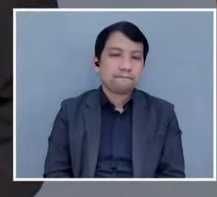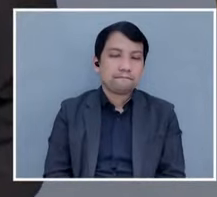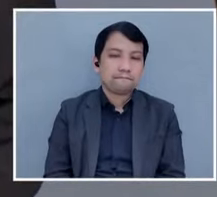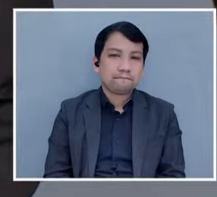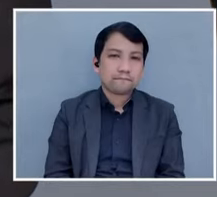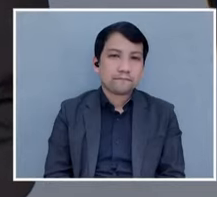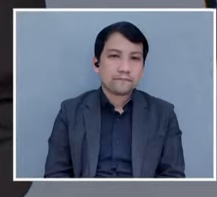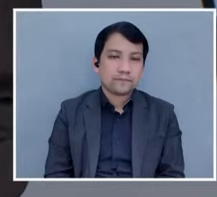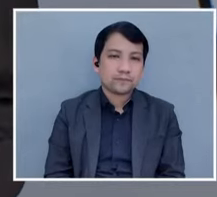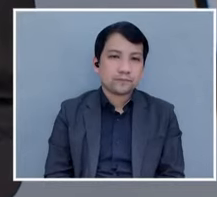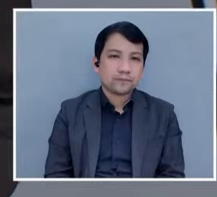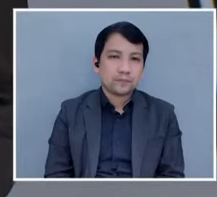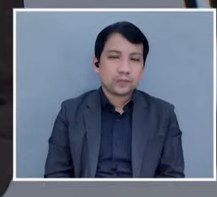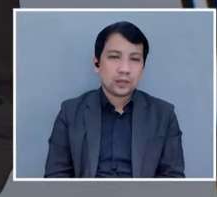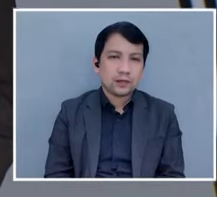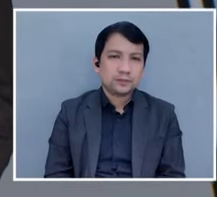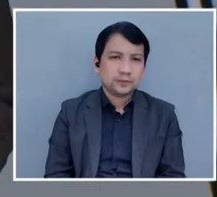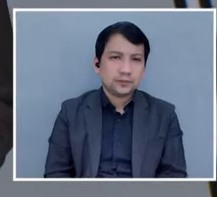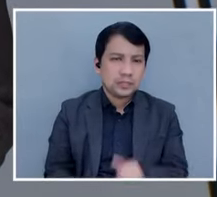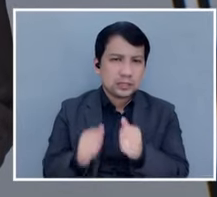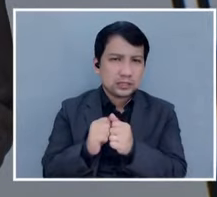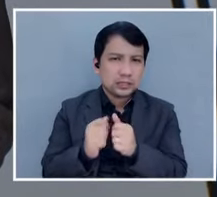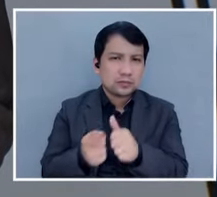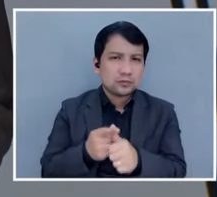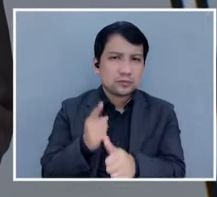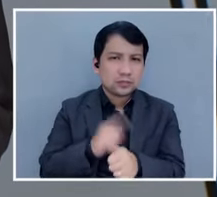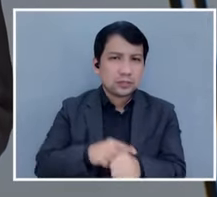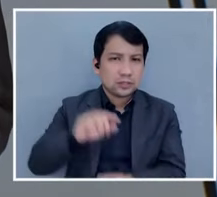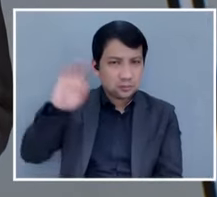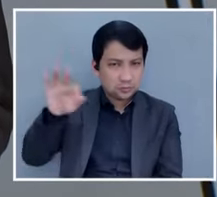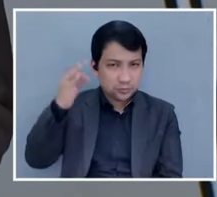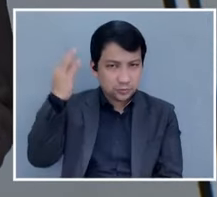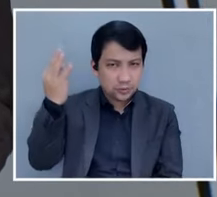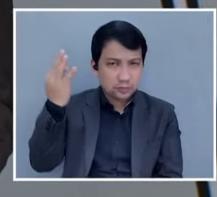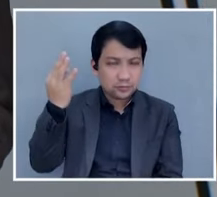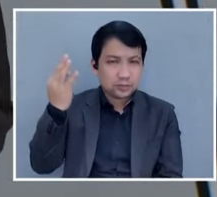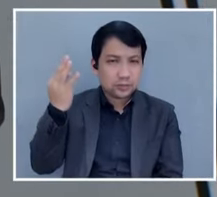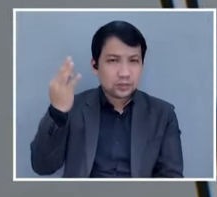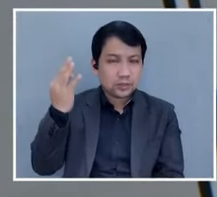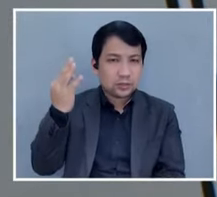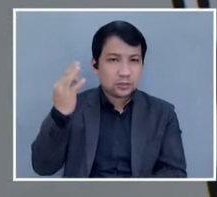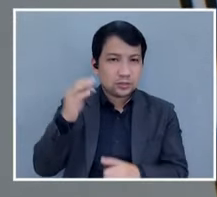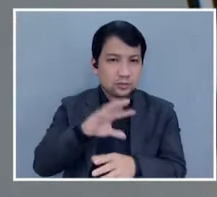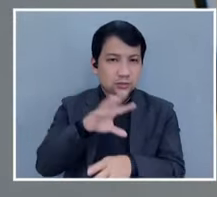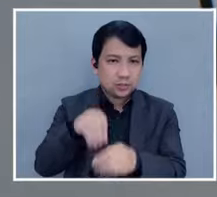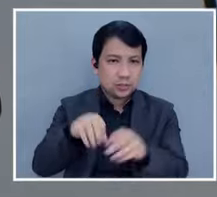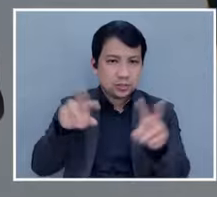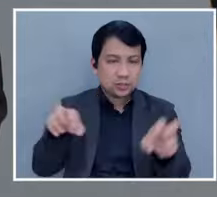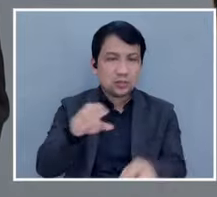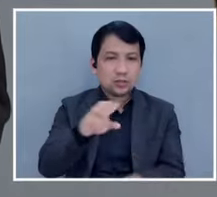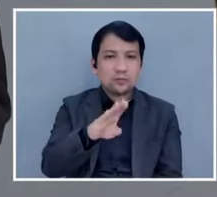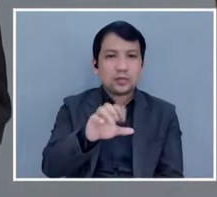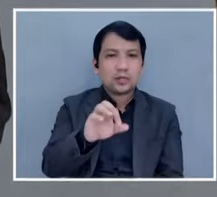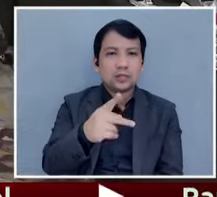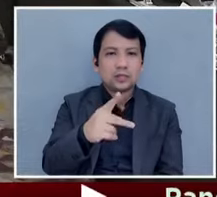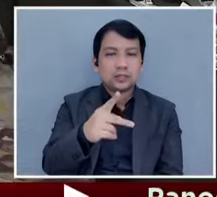Lalahok sa kauna-una ang pagkakataon ng France sa balikatan exercises. Ayon sa tagapagsalita ng 2024